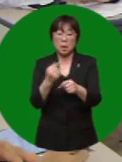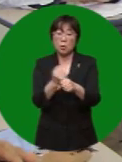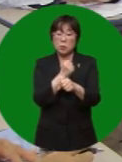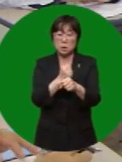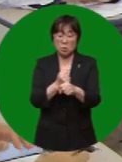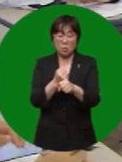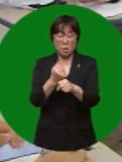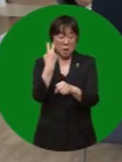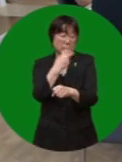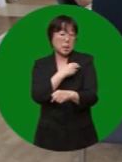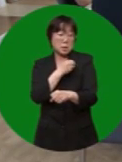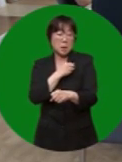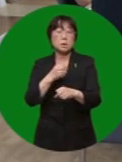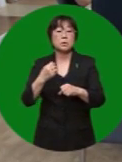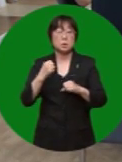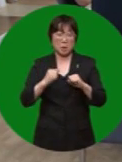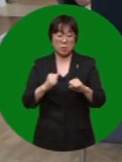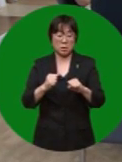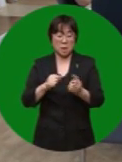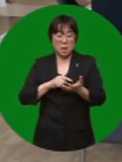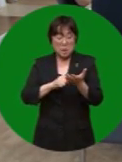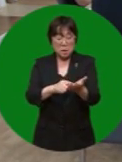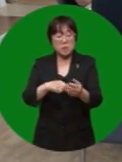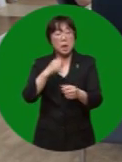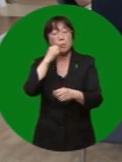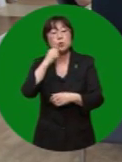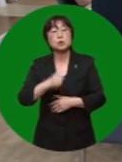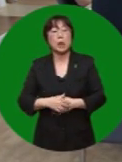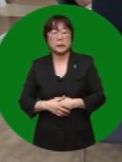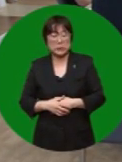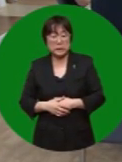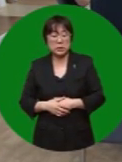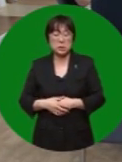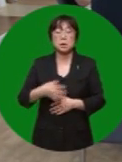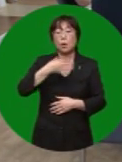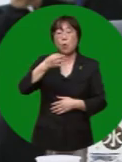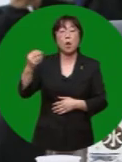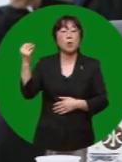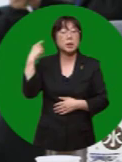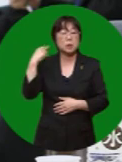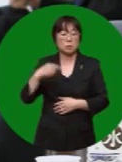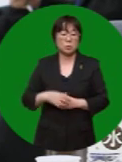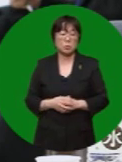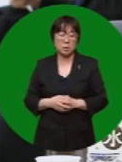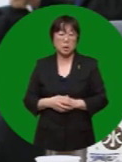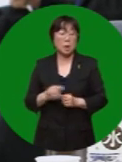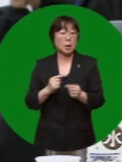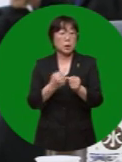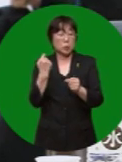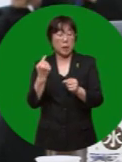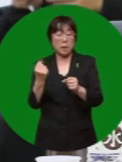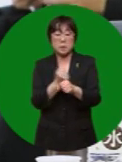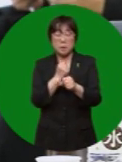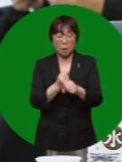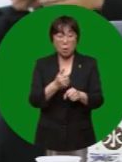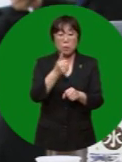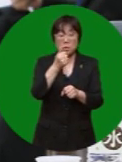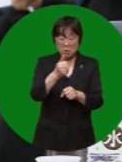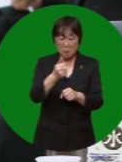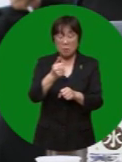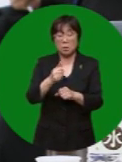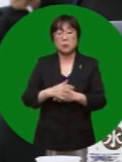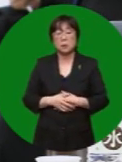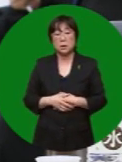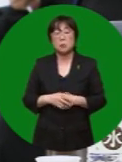の検査員をやっていて、ちょっと申請が難しいよとかいう声をたくさん聞きますし、去年施工した施主さんから